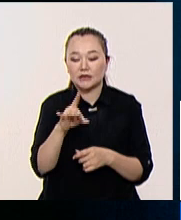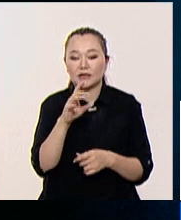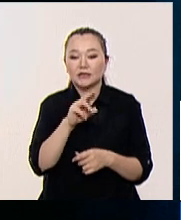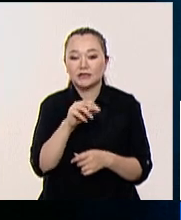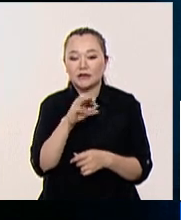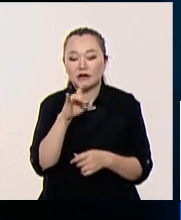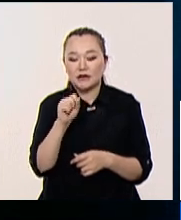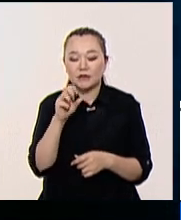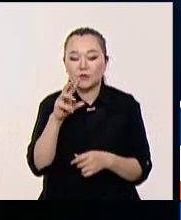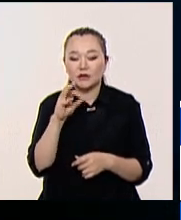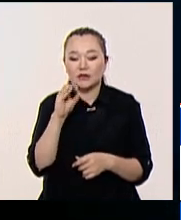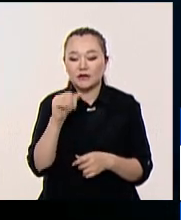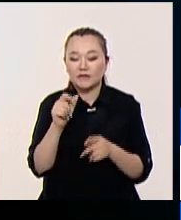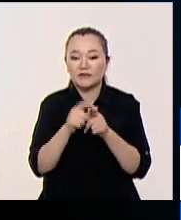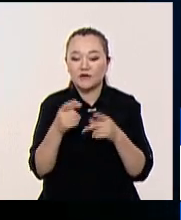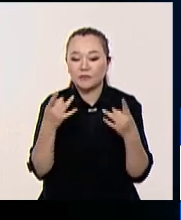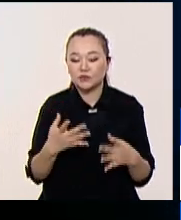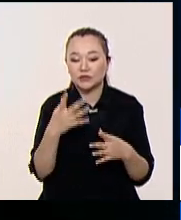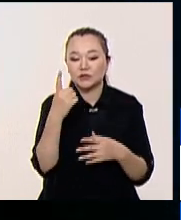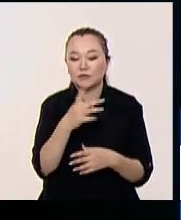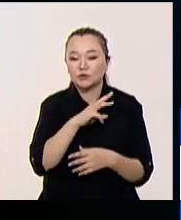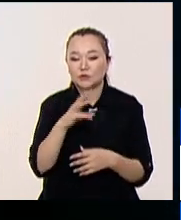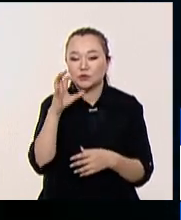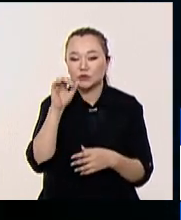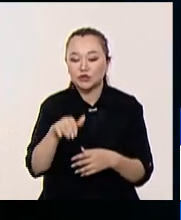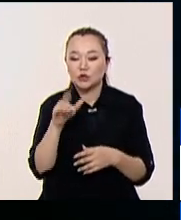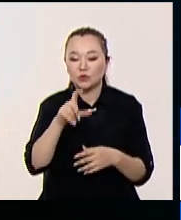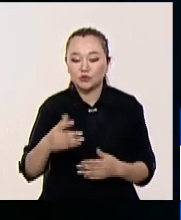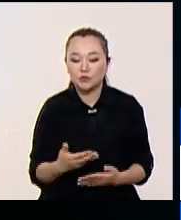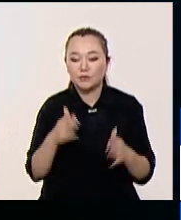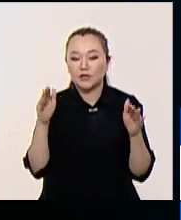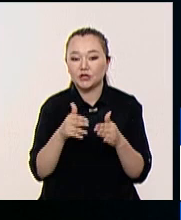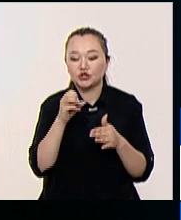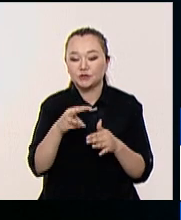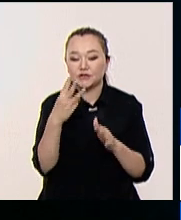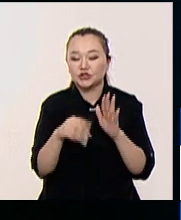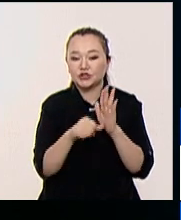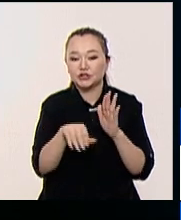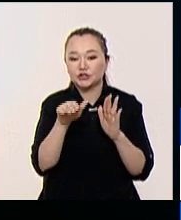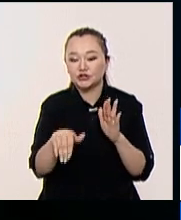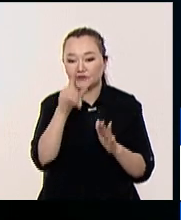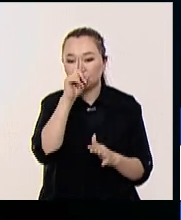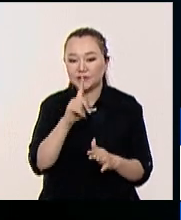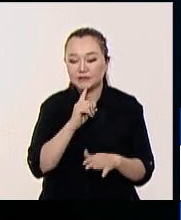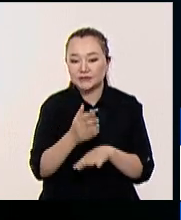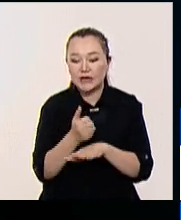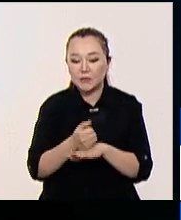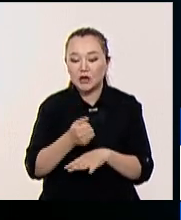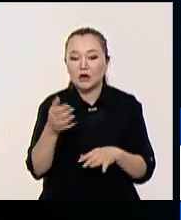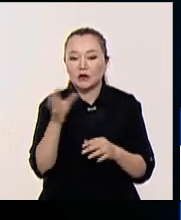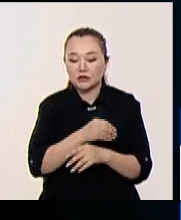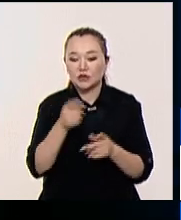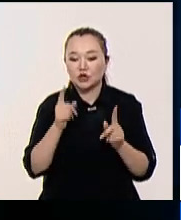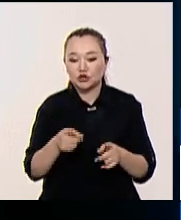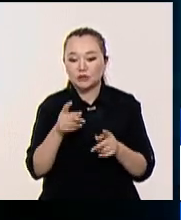Нуркетаева. Простыми словами, более 1,5 миллиона казахстанцев живут менее чем на 36 тысяч тенге в месяц, практически